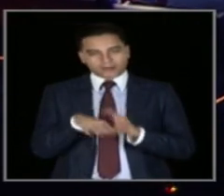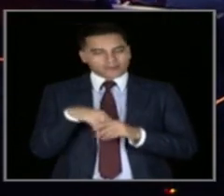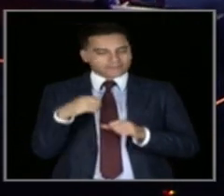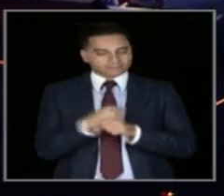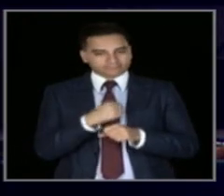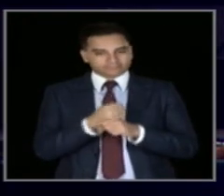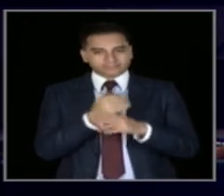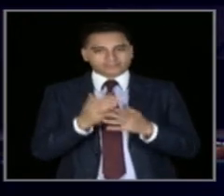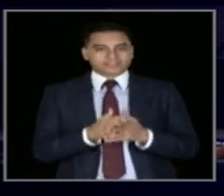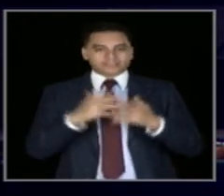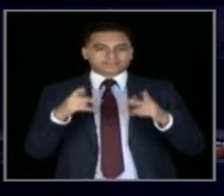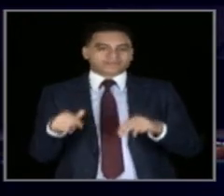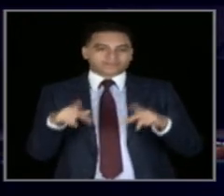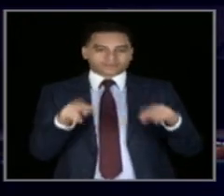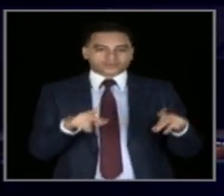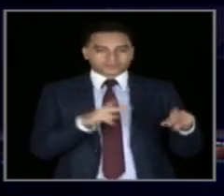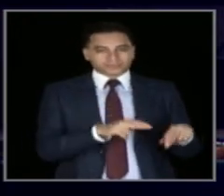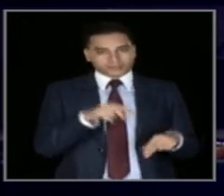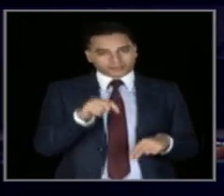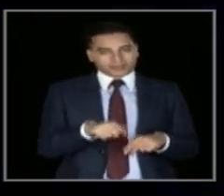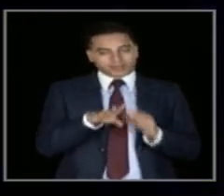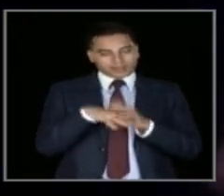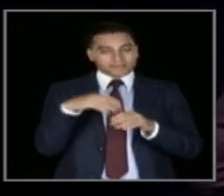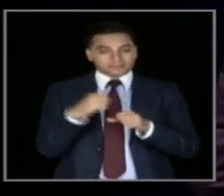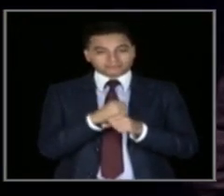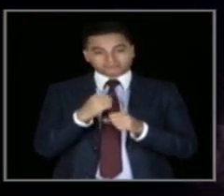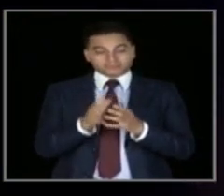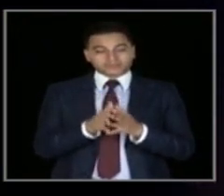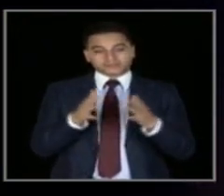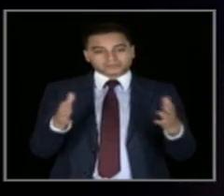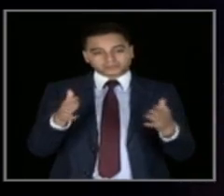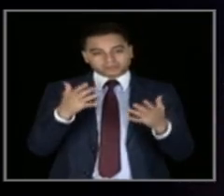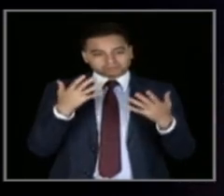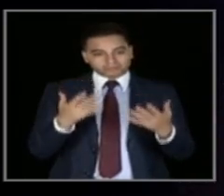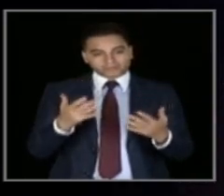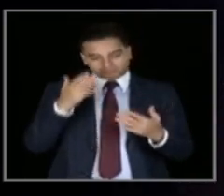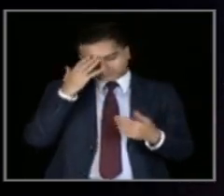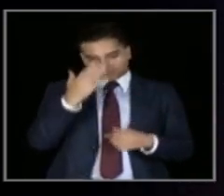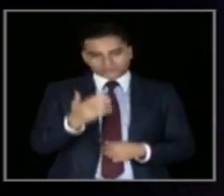بجد، يعني ابهرتنا بالمجهود العظيم اللي انت عملته.